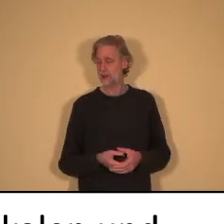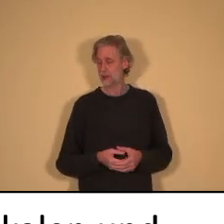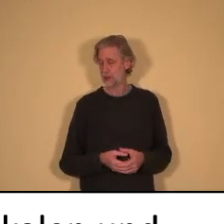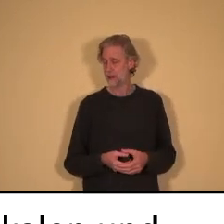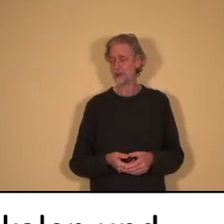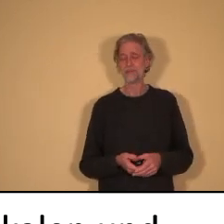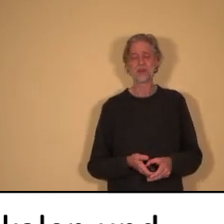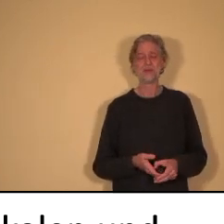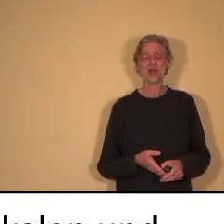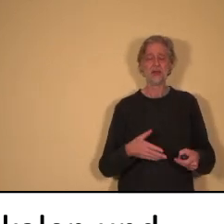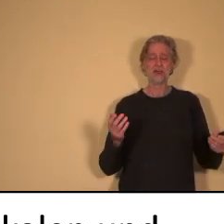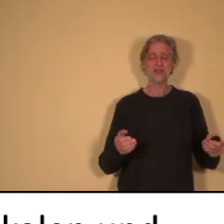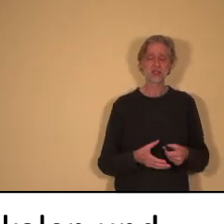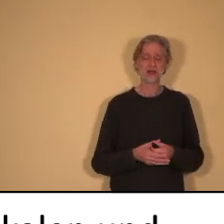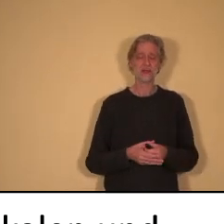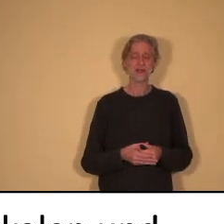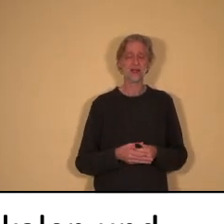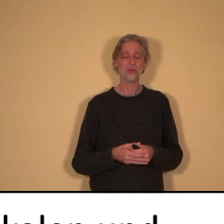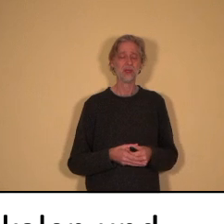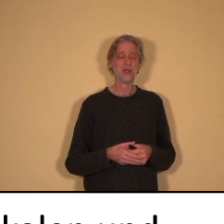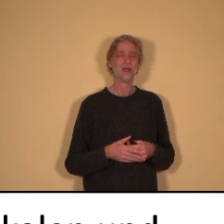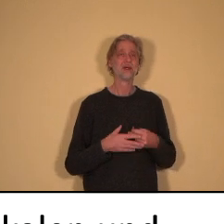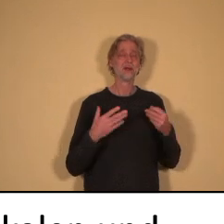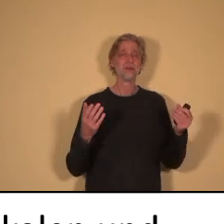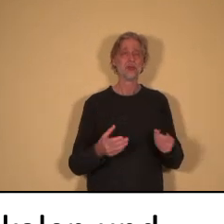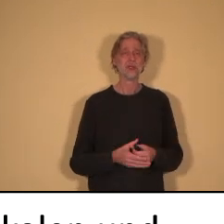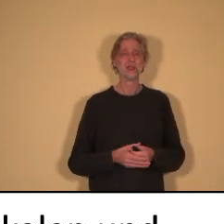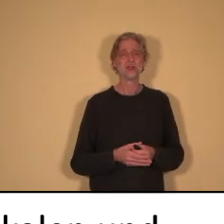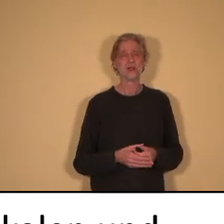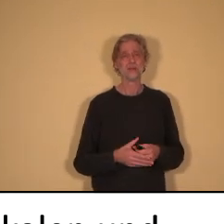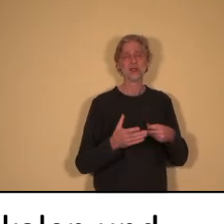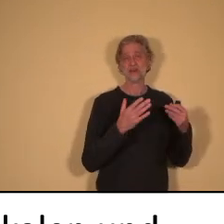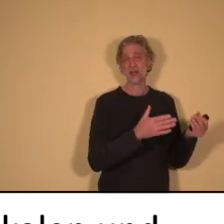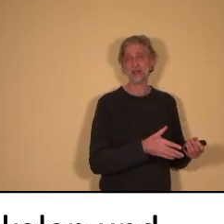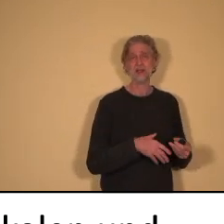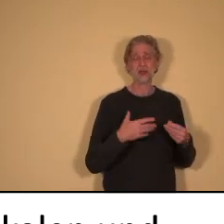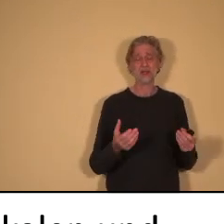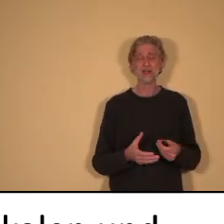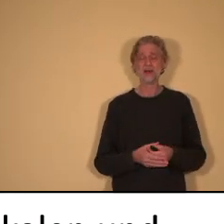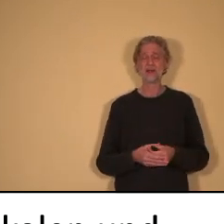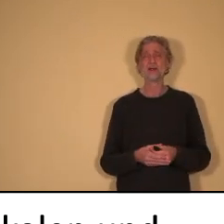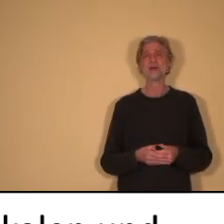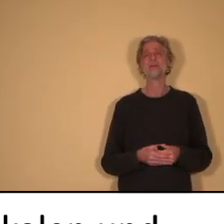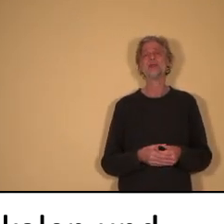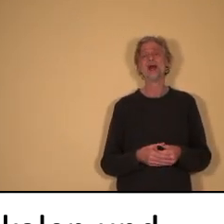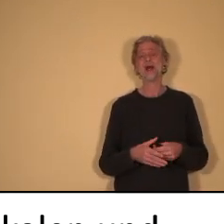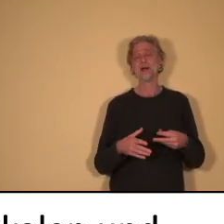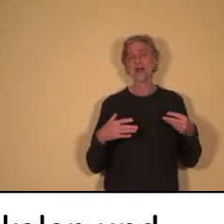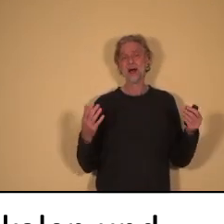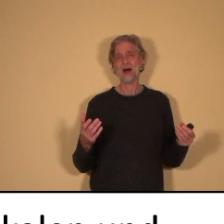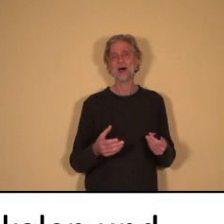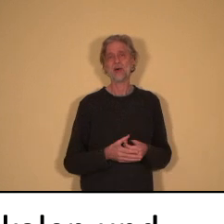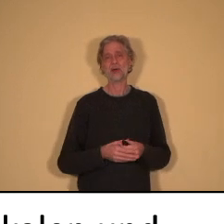Die Veränderung der Niederschlagsverteilung durch jetzt El Niño, La Niña